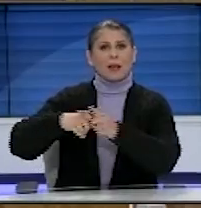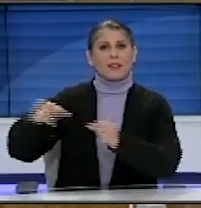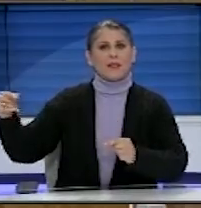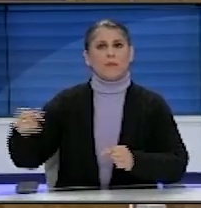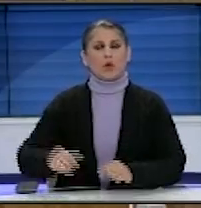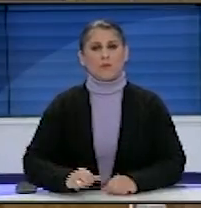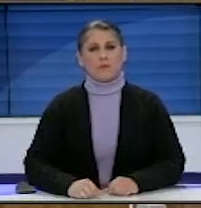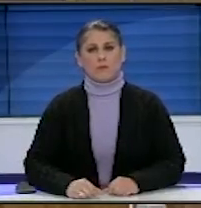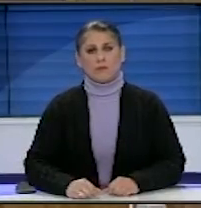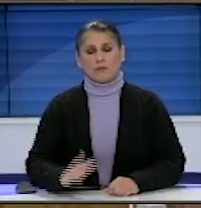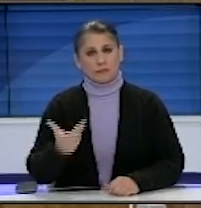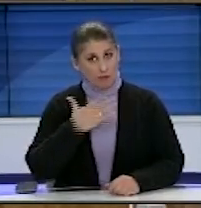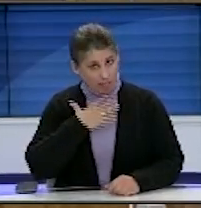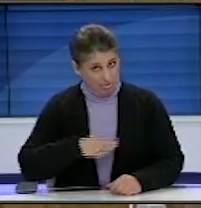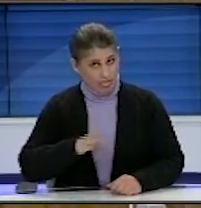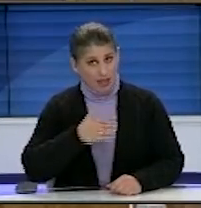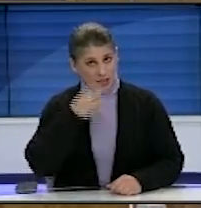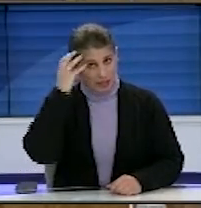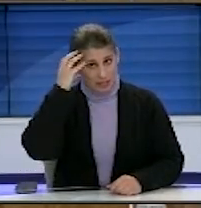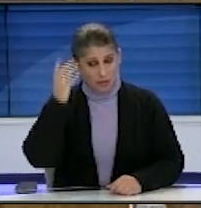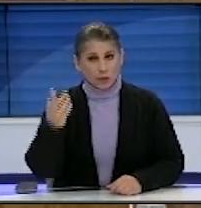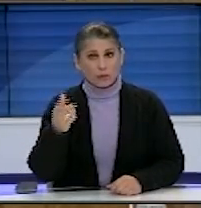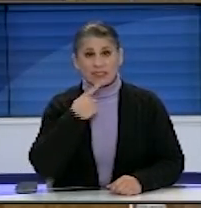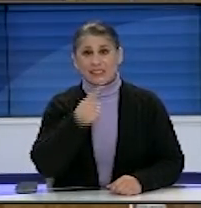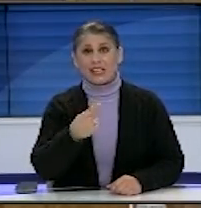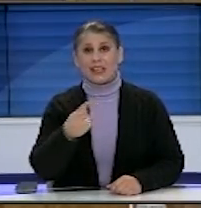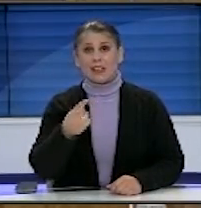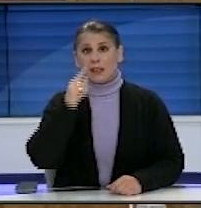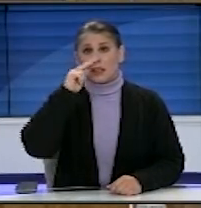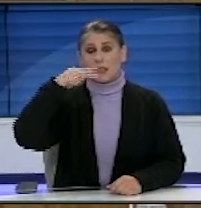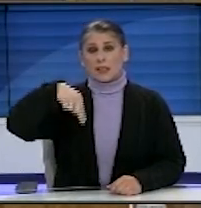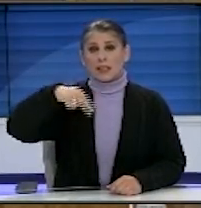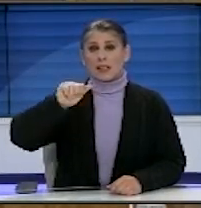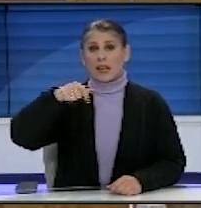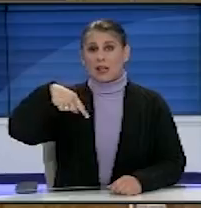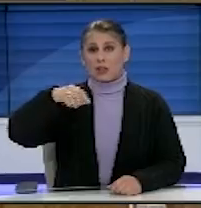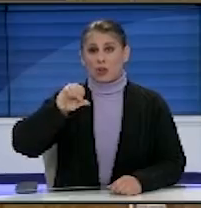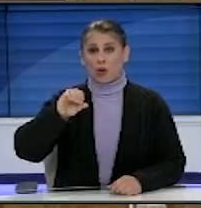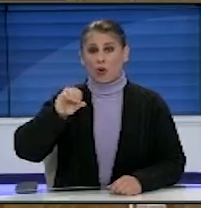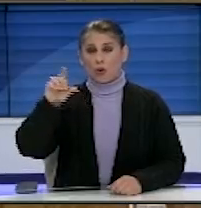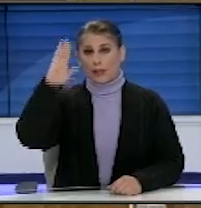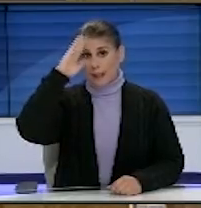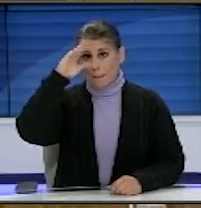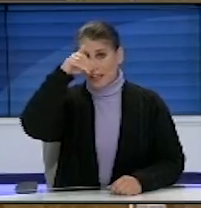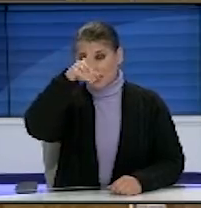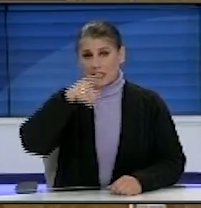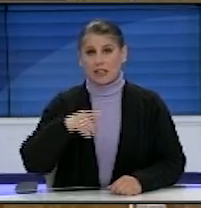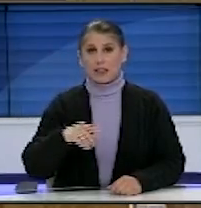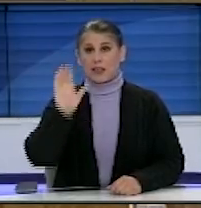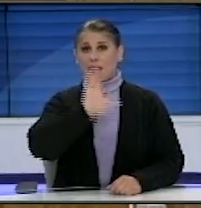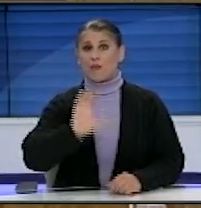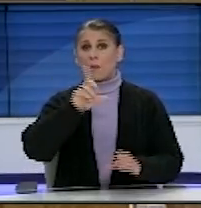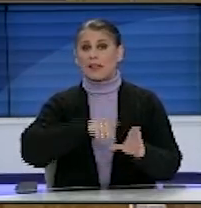Κύπρο? Μήπως θέλετε να θυμηθούμε τι έλεγαν το ΝΑΤΟ, οι Ηνωμένες Πολιτείες και